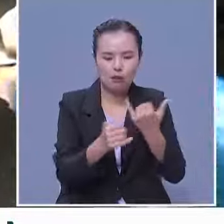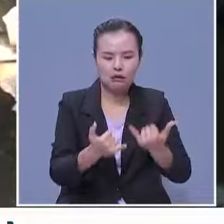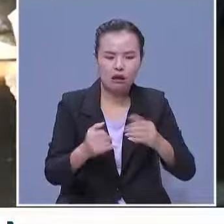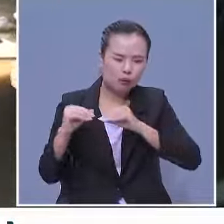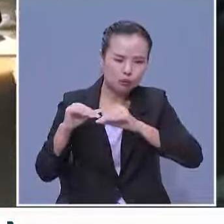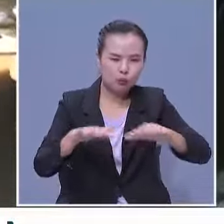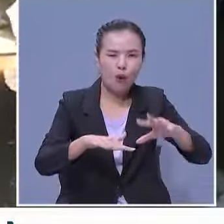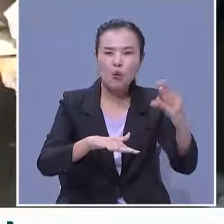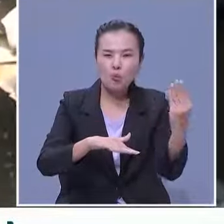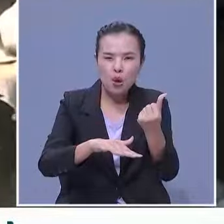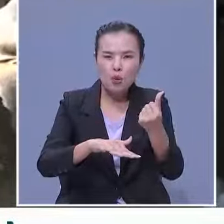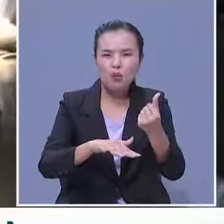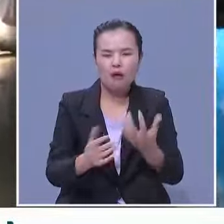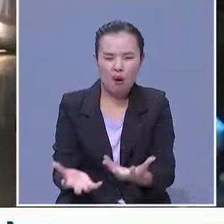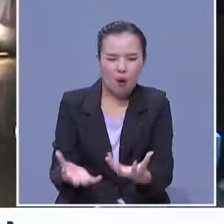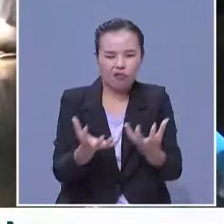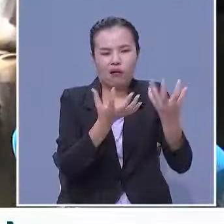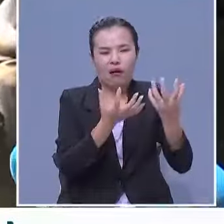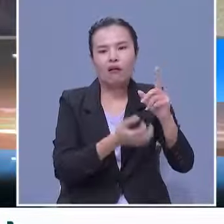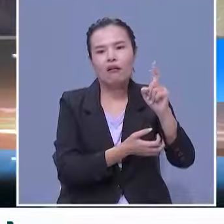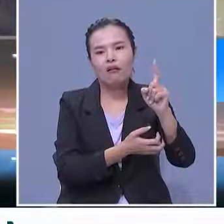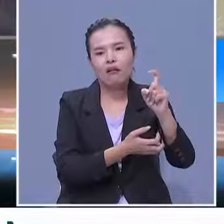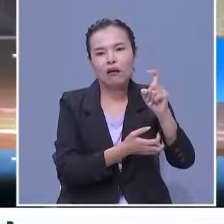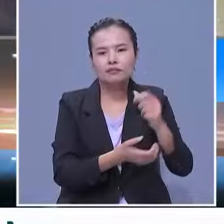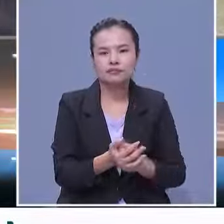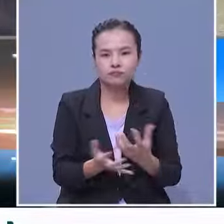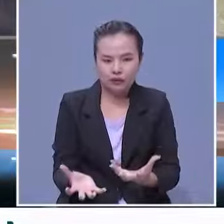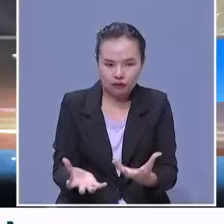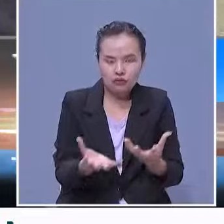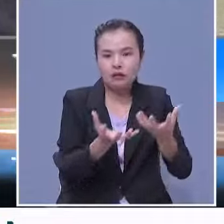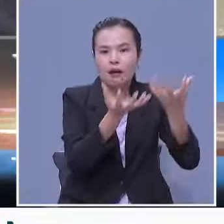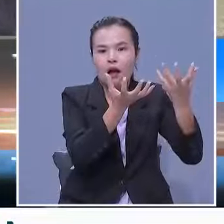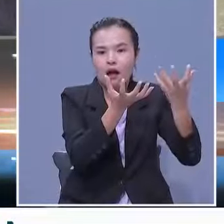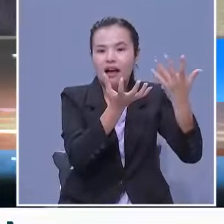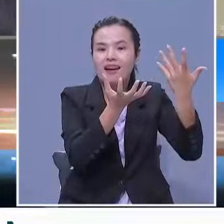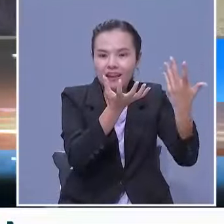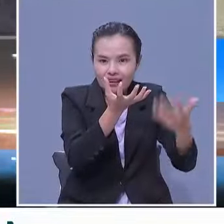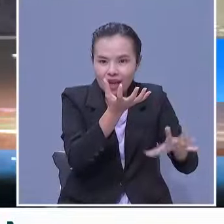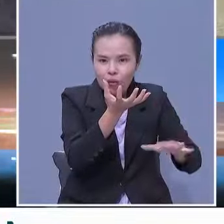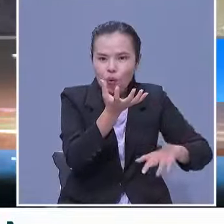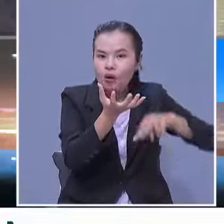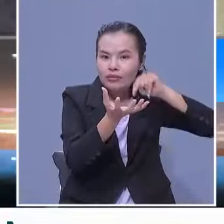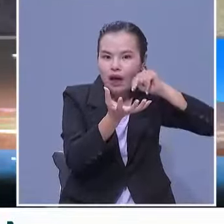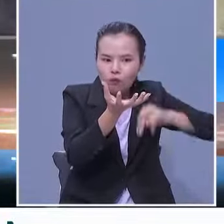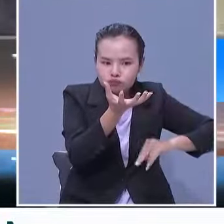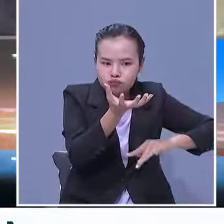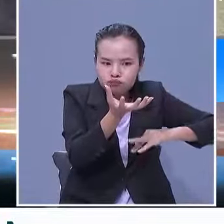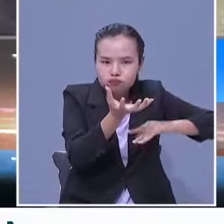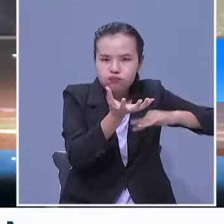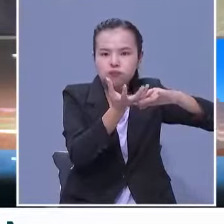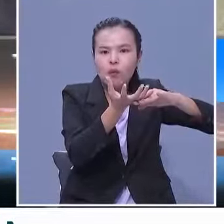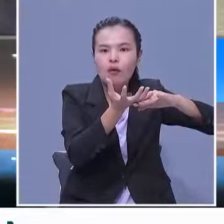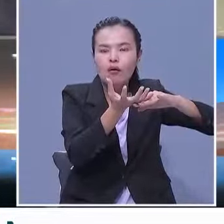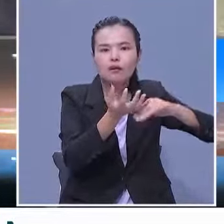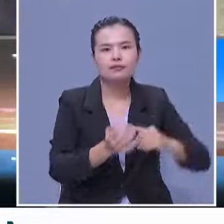าเร็วมากก็เลยเก็บของบางส่วนไม่ทันบางส่วนเนี่ยเก็บของขึ้นไปแล้วนะคะยกขึ้นที่สูงไว้แล้วแต่ไม่คิดว่าน้ำเนี่ยจะมาสูงแล้วก็มาเร็ว